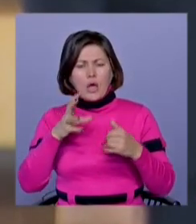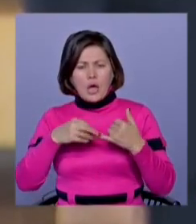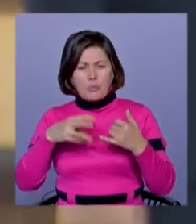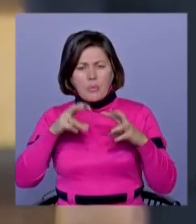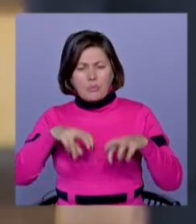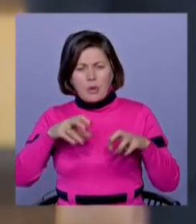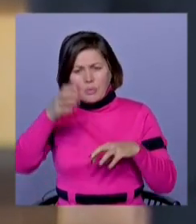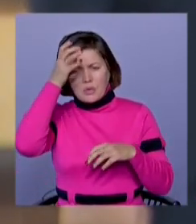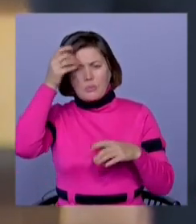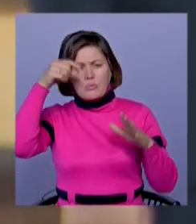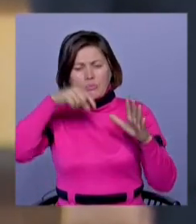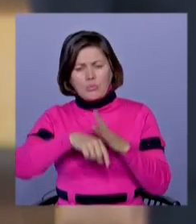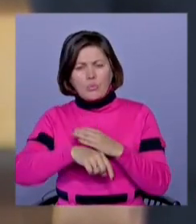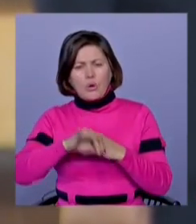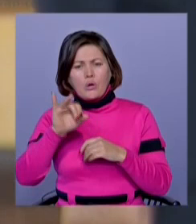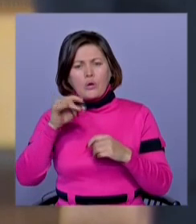білім танымы терең заман